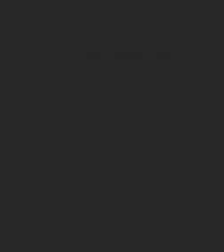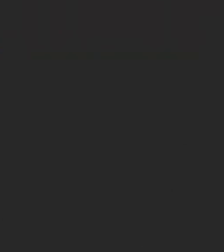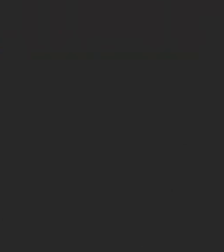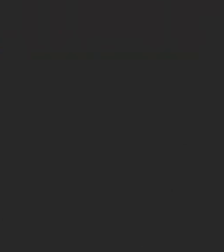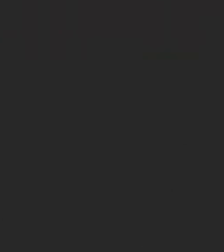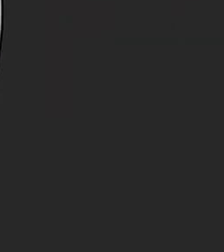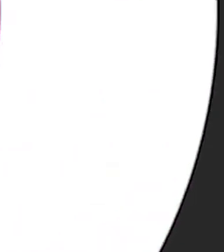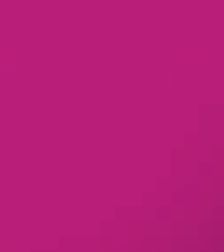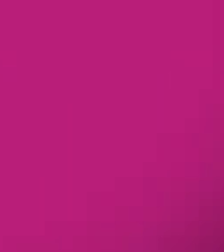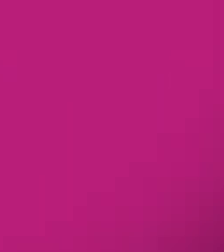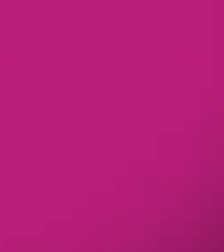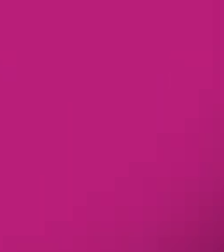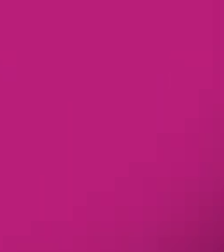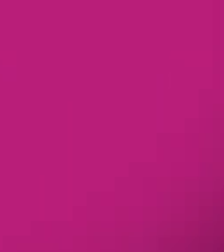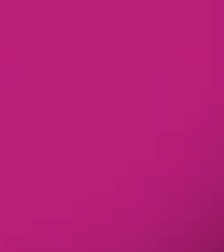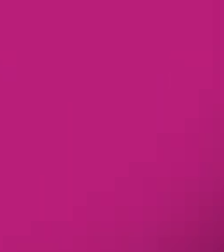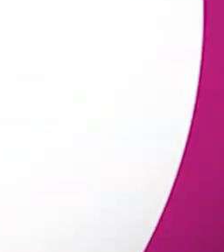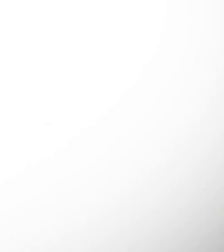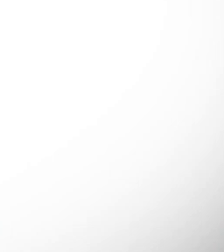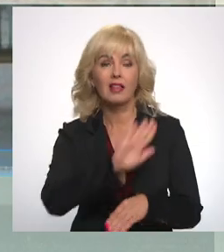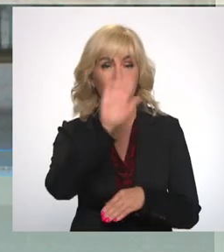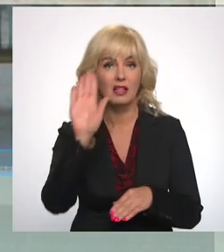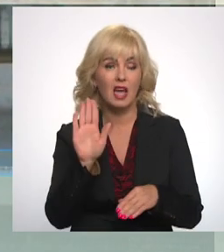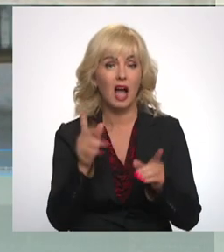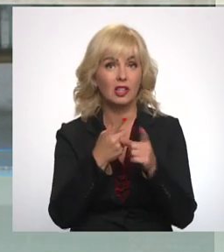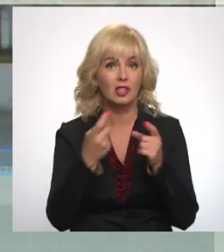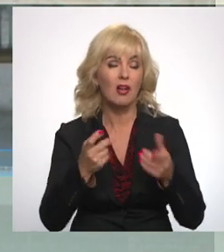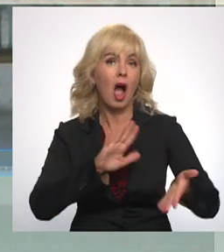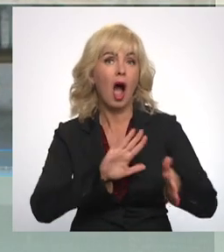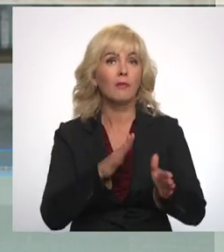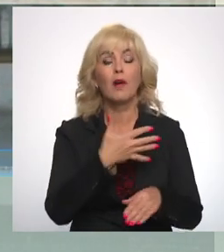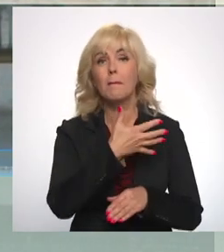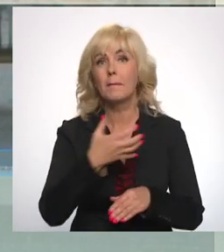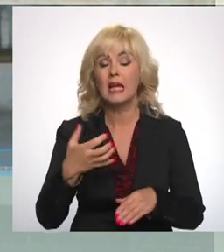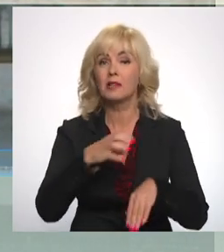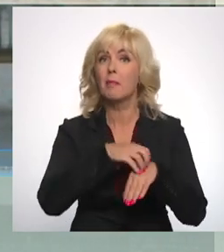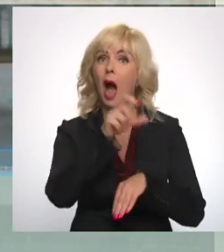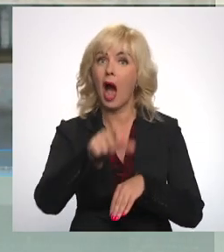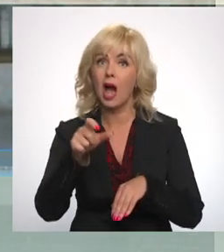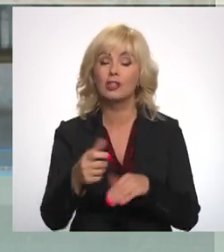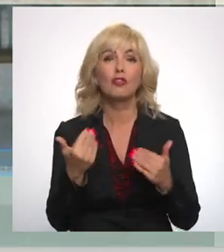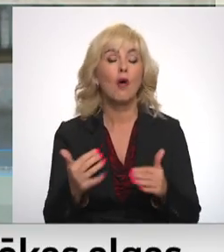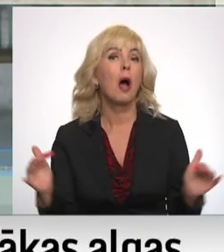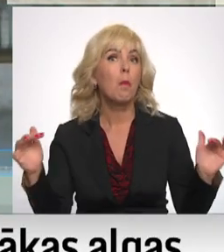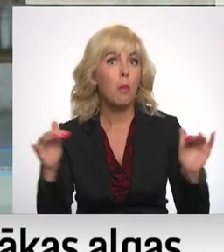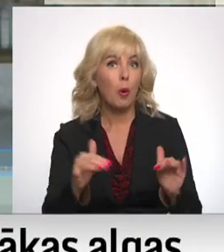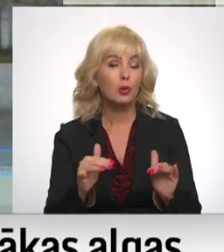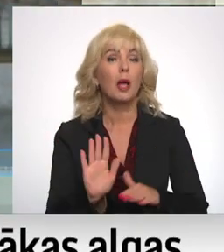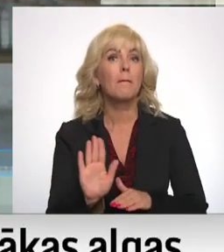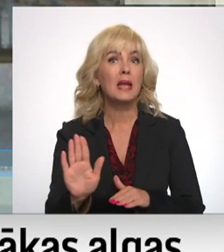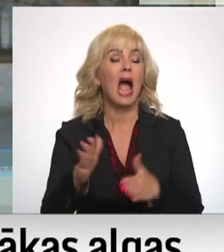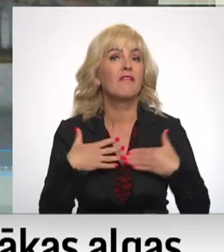Re, viss ēters ir te! Aptuveni 500 mediķu šodien pulcējās pie Veselības